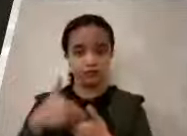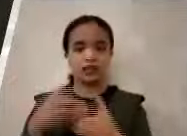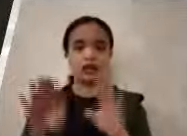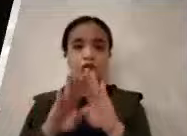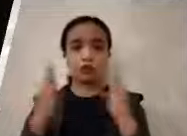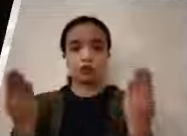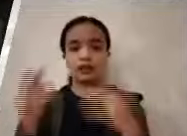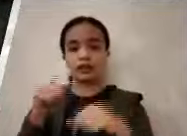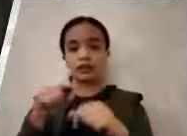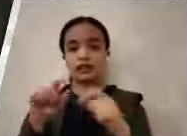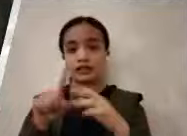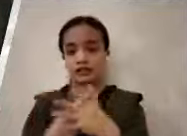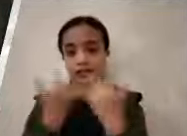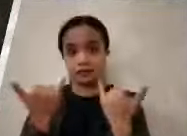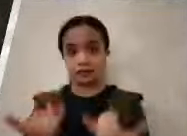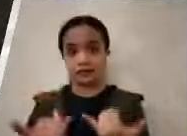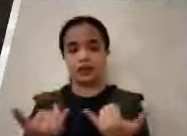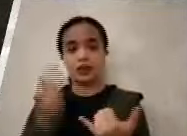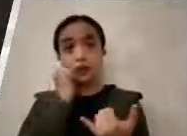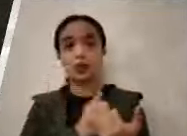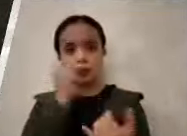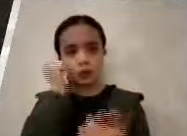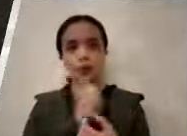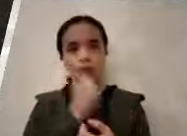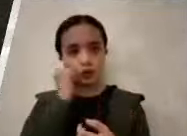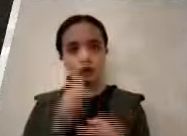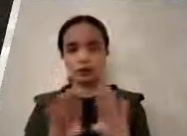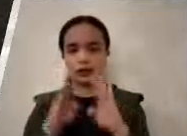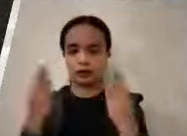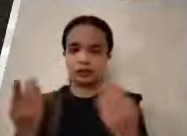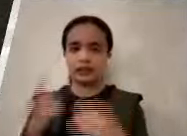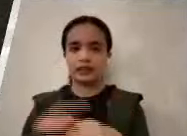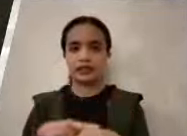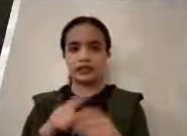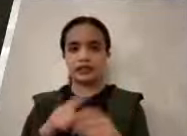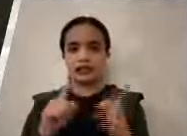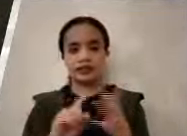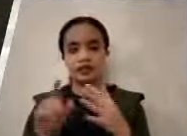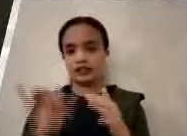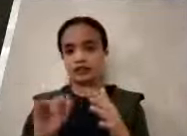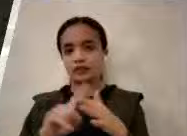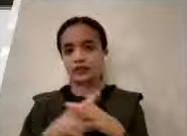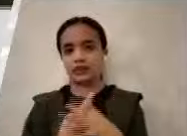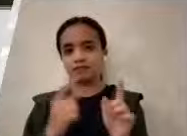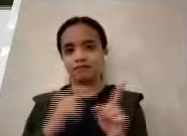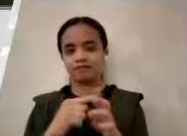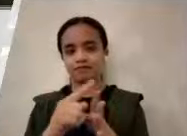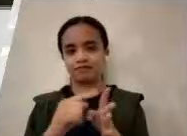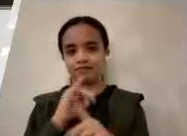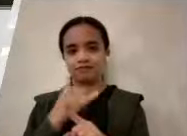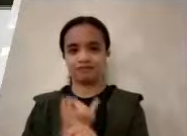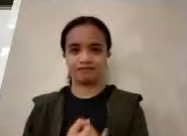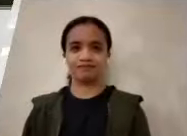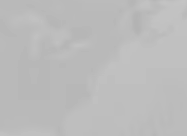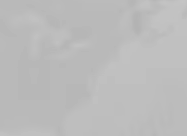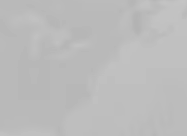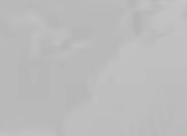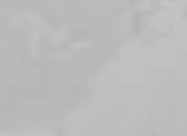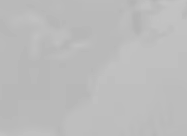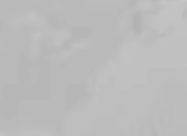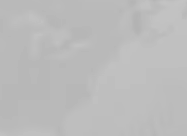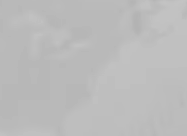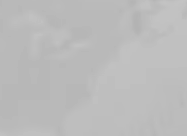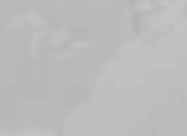araw. Araw-araw na yan ha, simula sa first week of January. Ivan? Maraming salamat, Katrina Son.